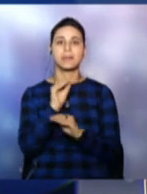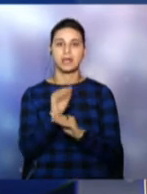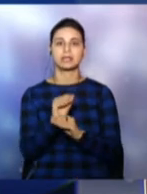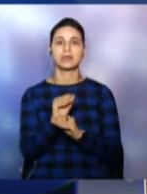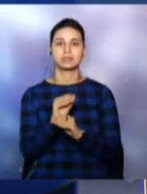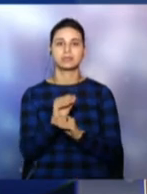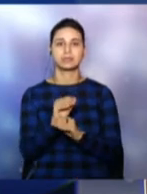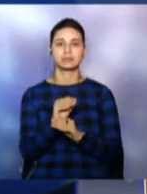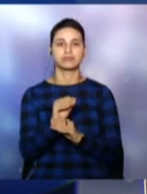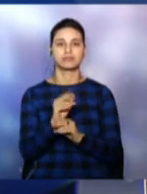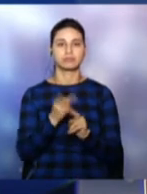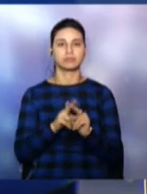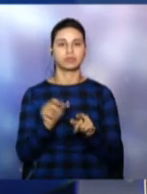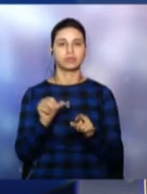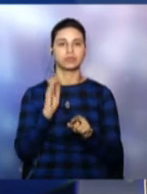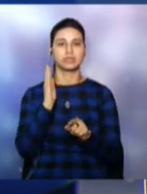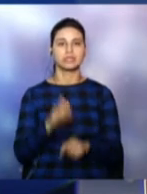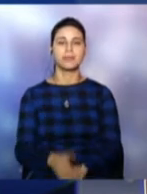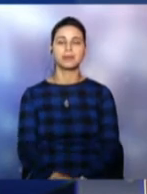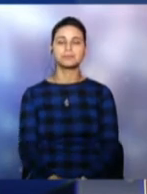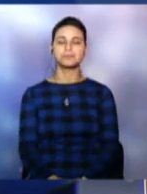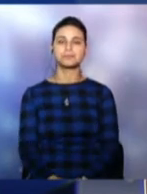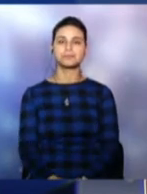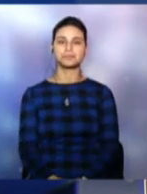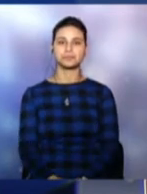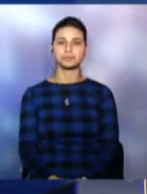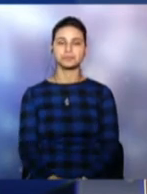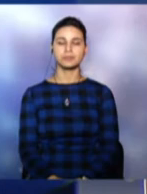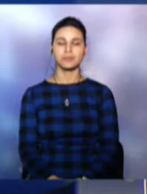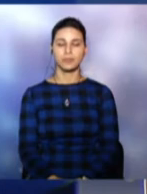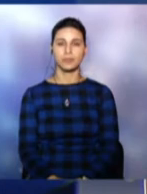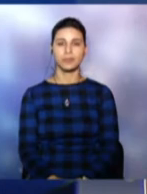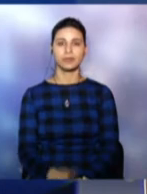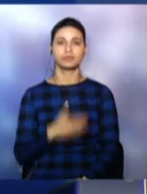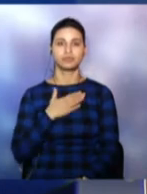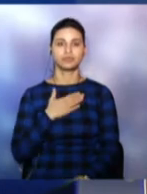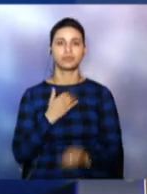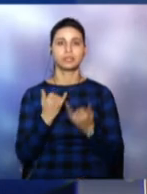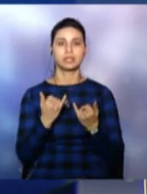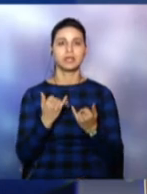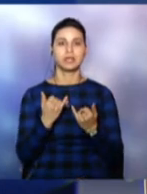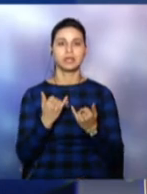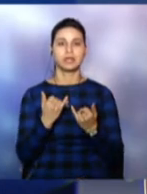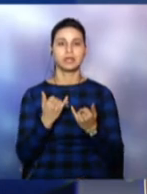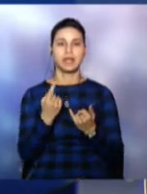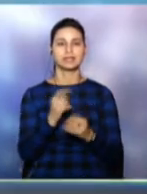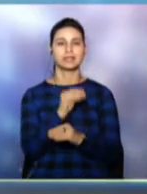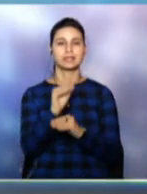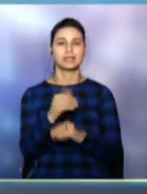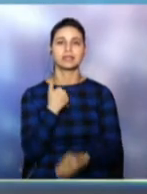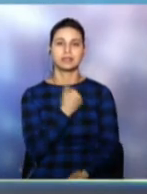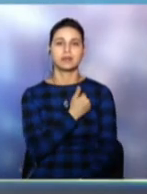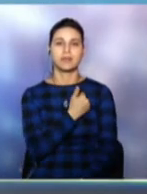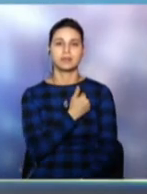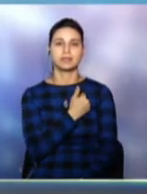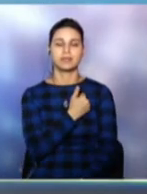ტექნოლოგიურ დამუშავებას გულისხმობს. ჩვენ კიდევ გვაქვს ბარხამ დავამატებ მაშინ